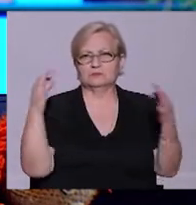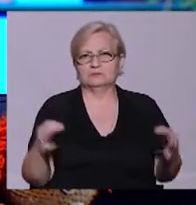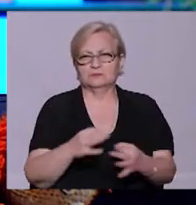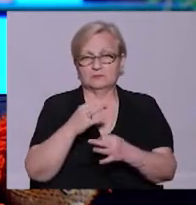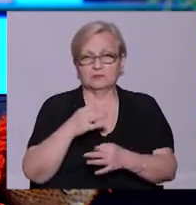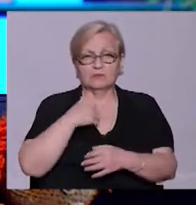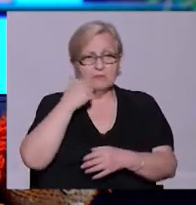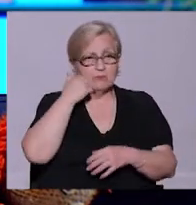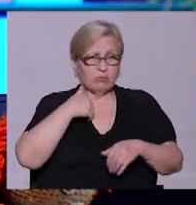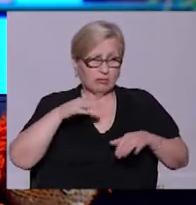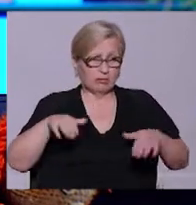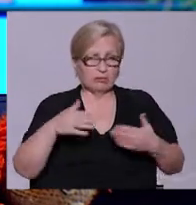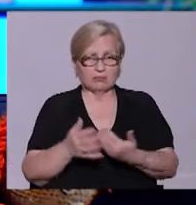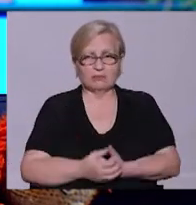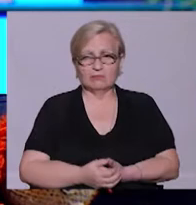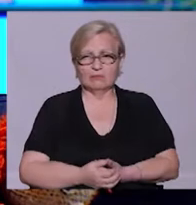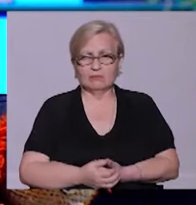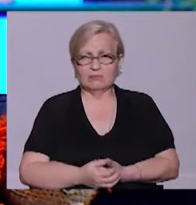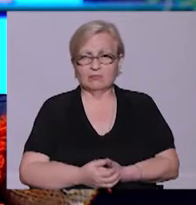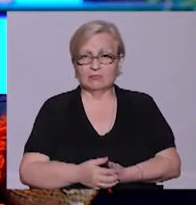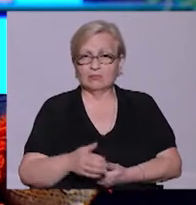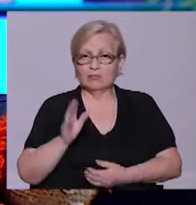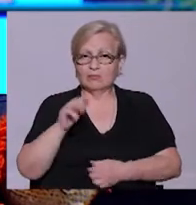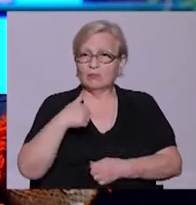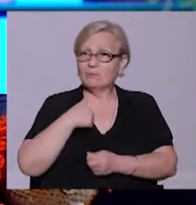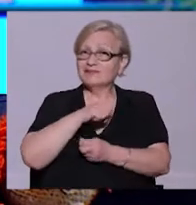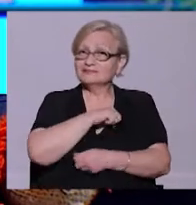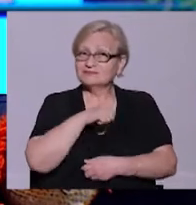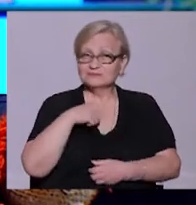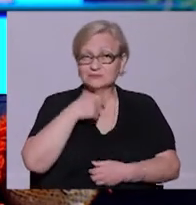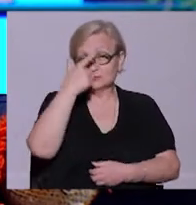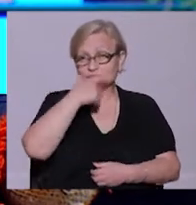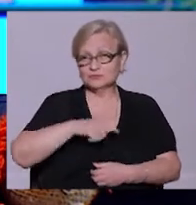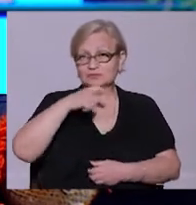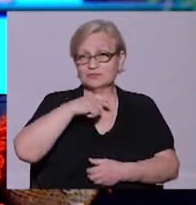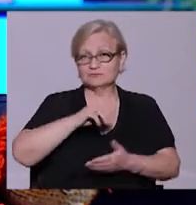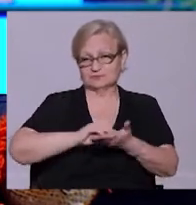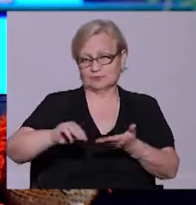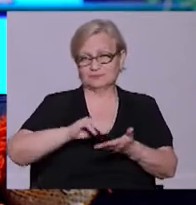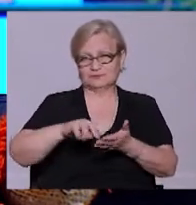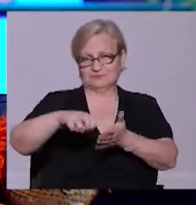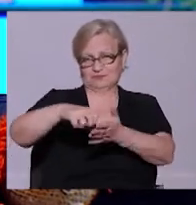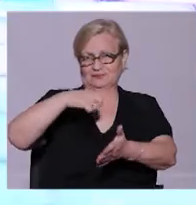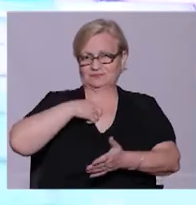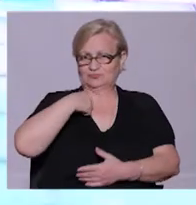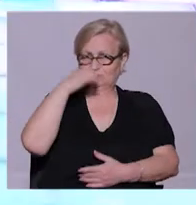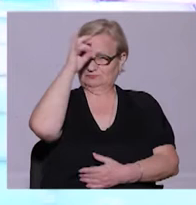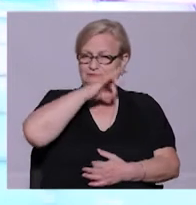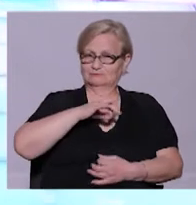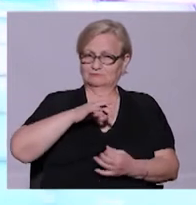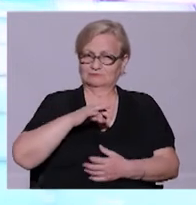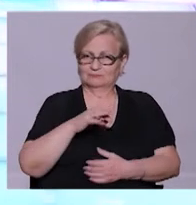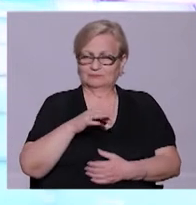კი ბებია არ მყავს? მოდი, მე თვითონ მივწერ ჩემს თავს წერილს. ბები,